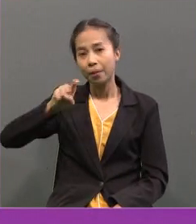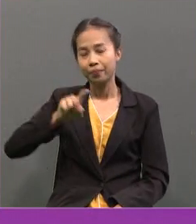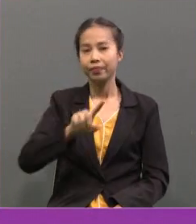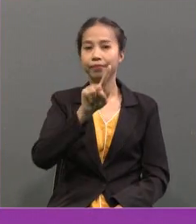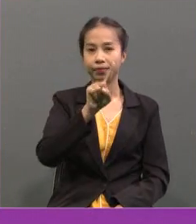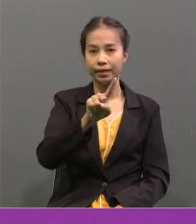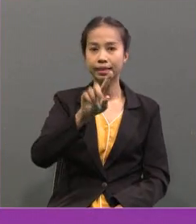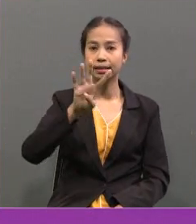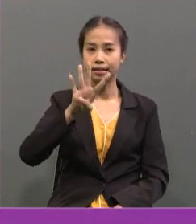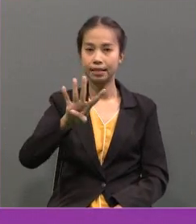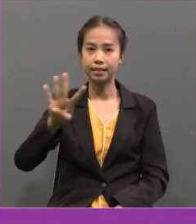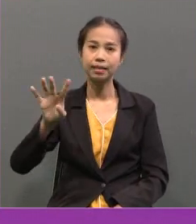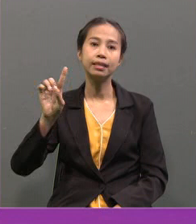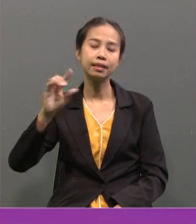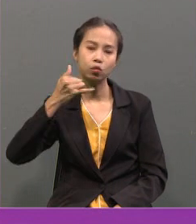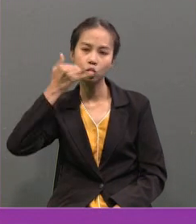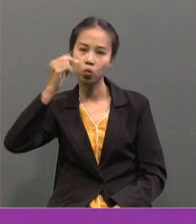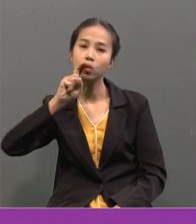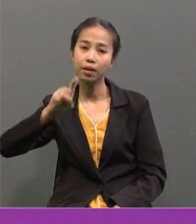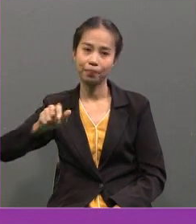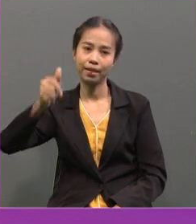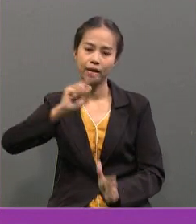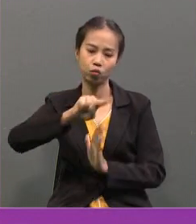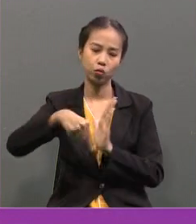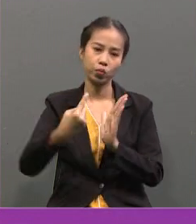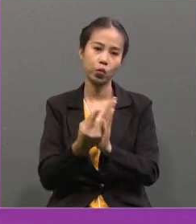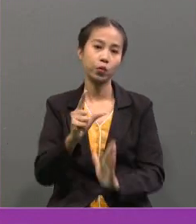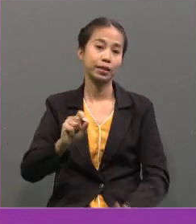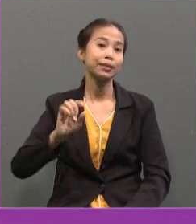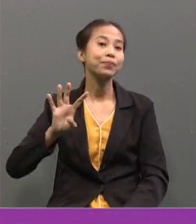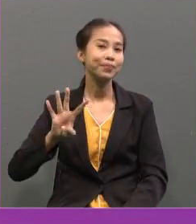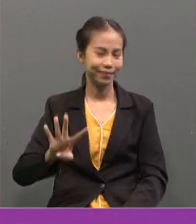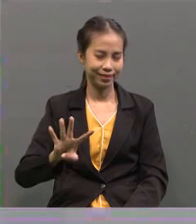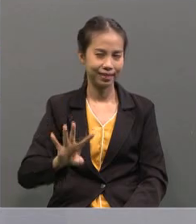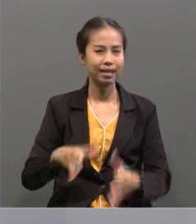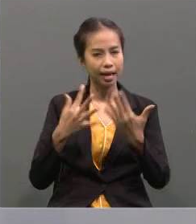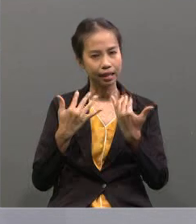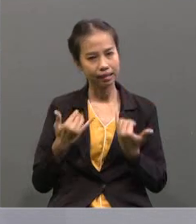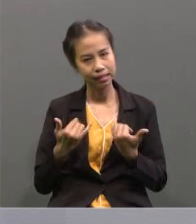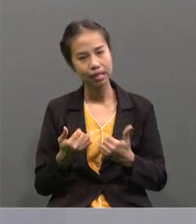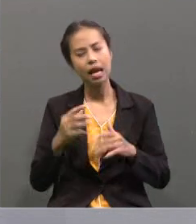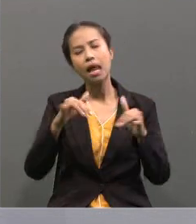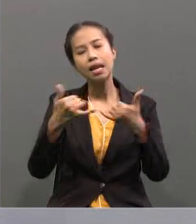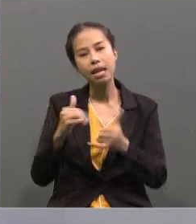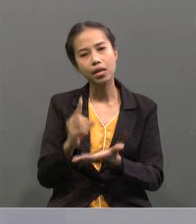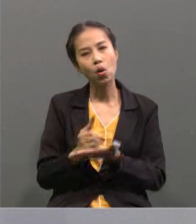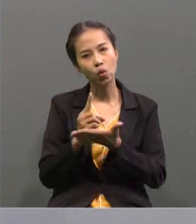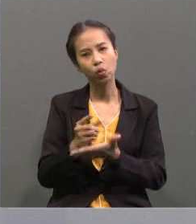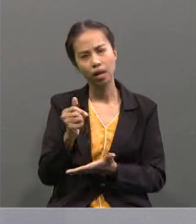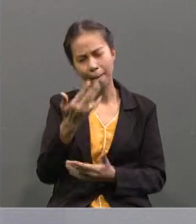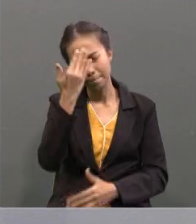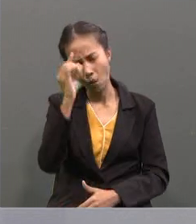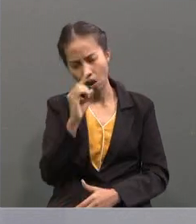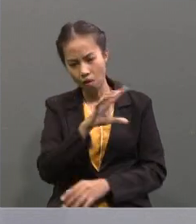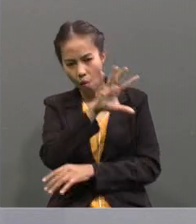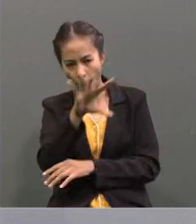1441ได้ตลอด 24ช่วโมงค่ะจะได้เป็นงานเทศการอยกระทงได้อย่างมีความสุขนะเดี๋ยวไม่ใช่เดี๋ยวเงินออกไป